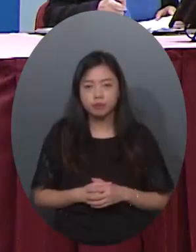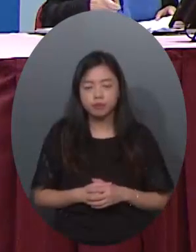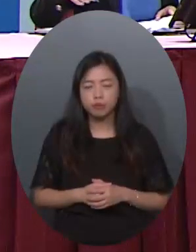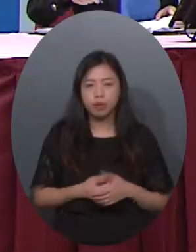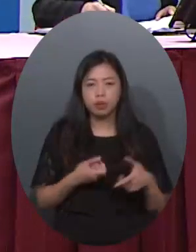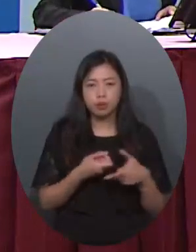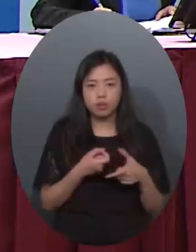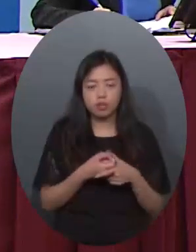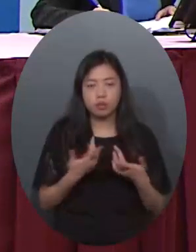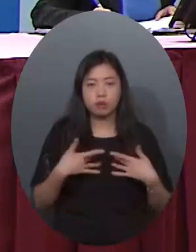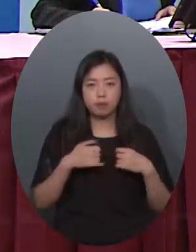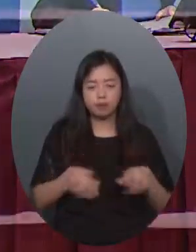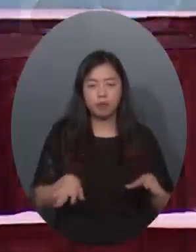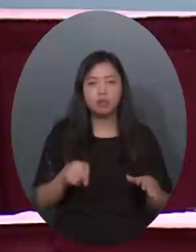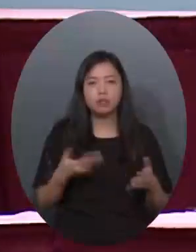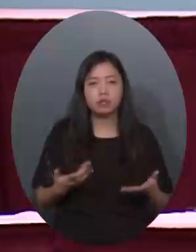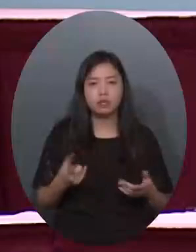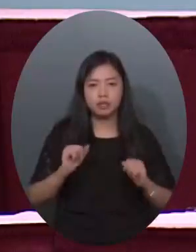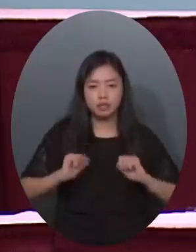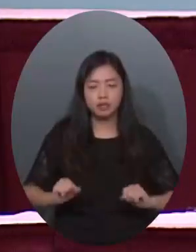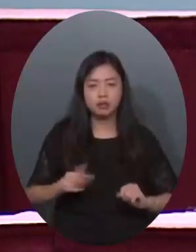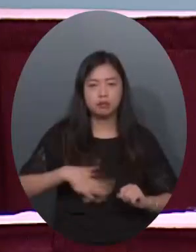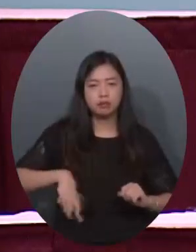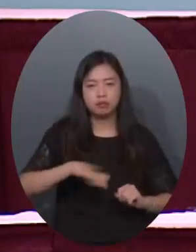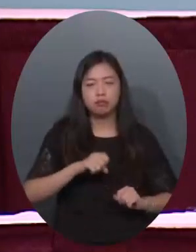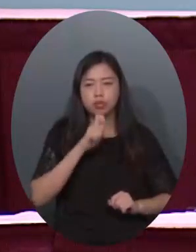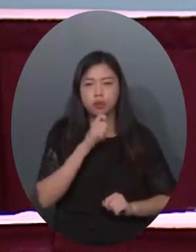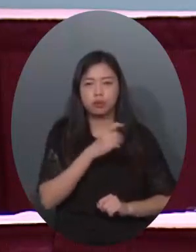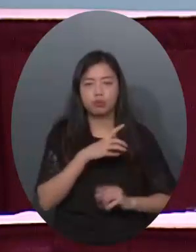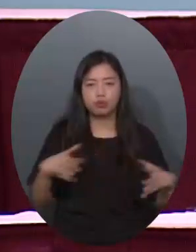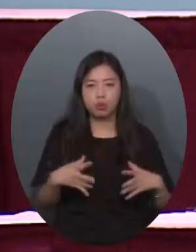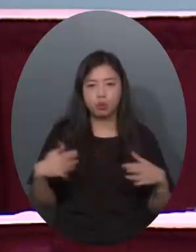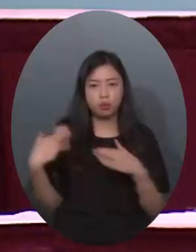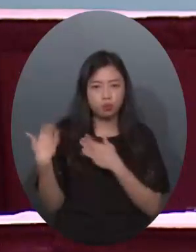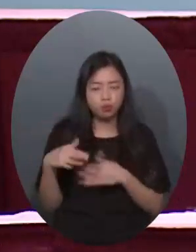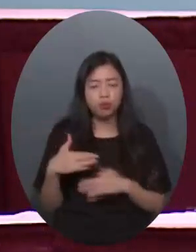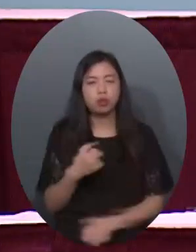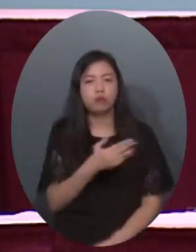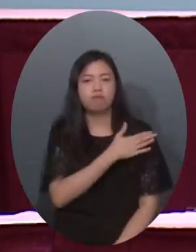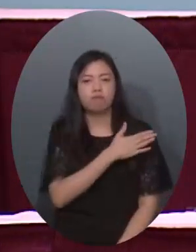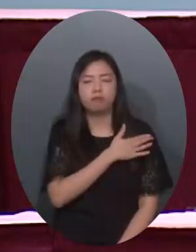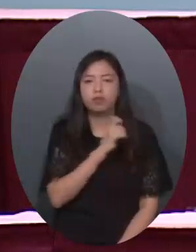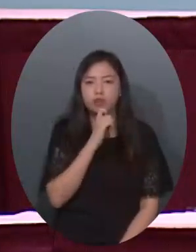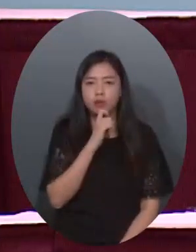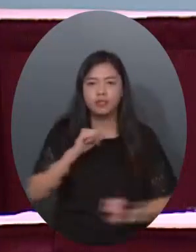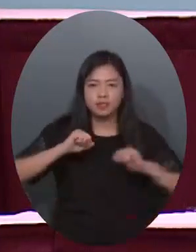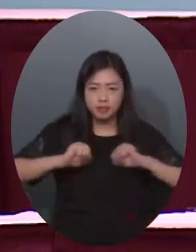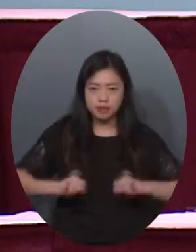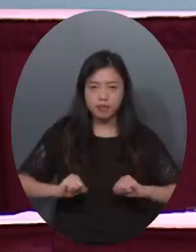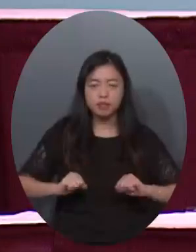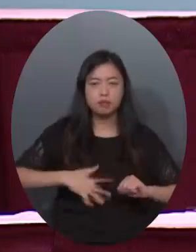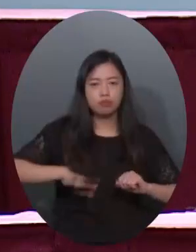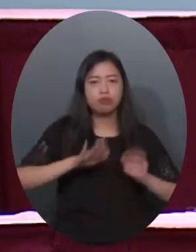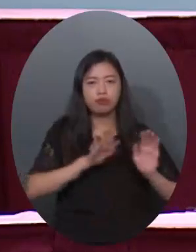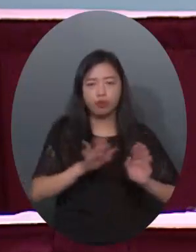公司在疫情下堅守我們作為集體運輸骨幹的崗位，堅持我們服